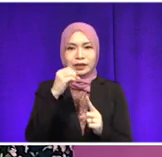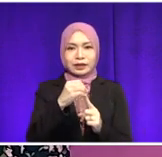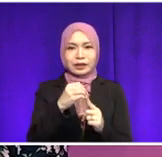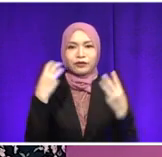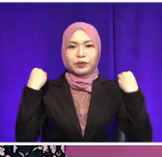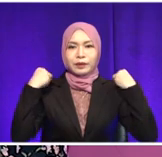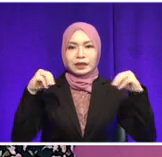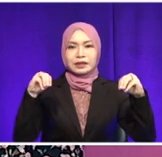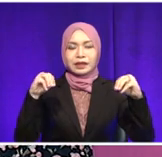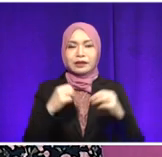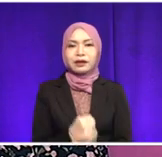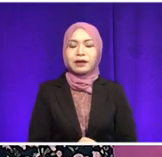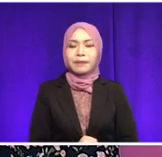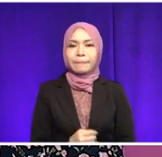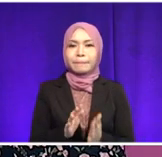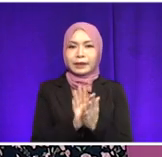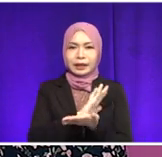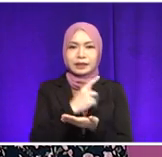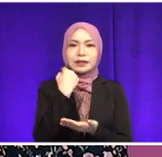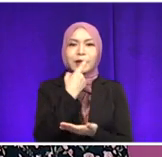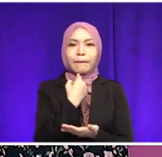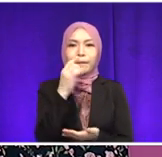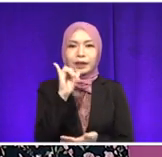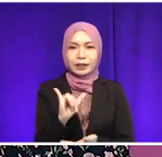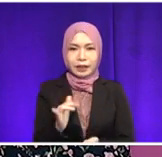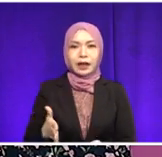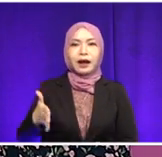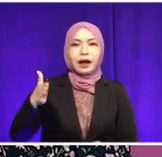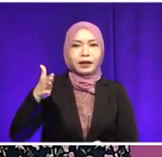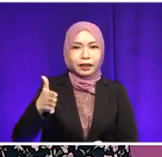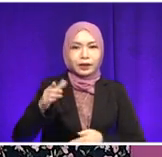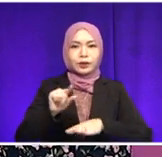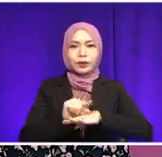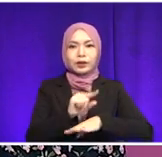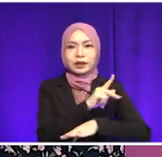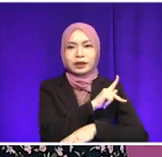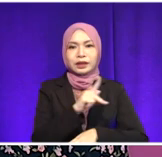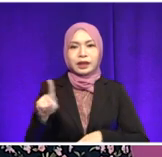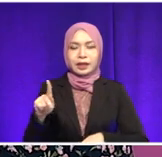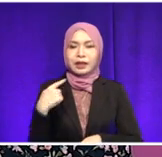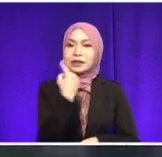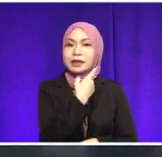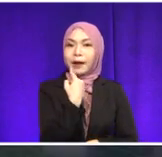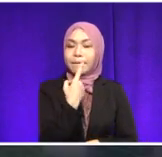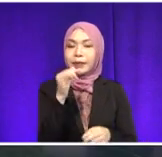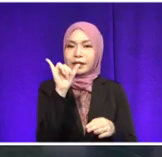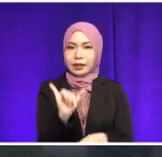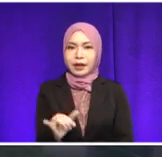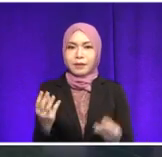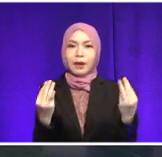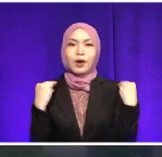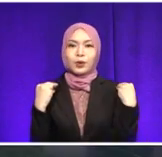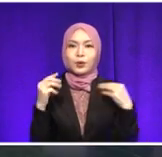nak gunakan dia Jadi dia akan ada milik kita persetujuan pasaran kita mesti Vicky siapa Nak guna